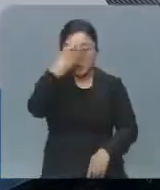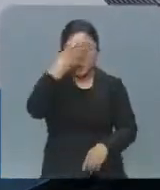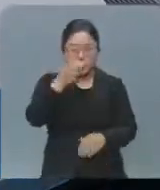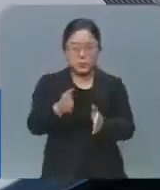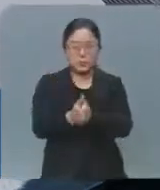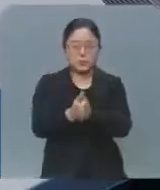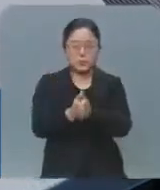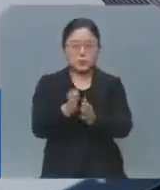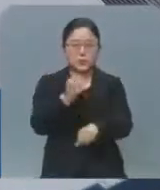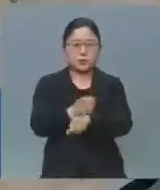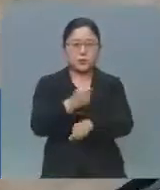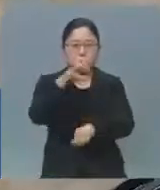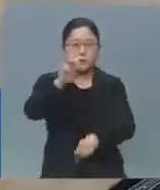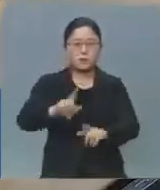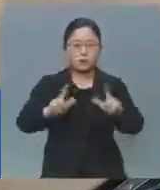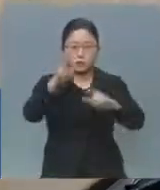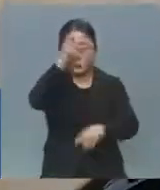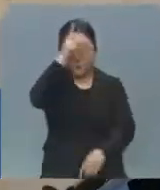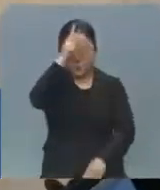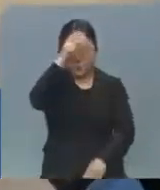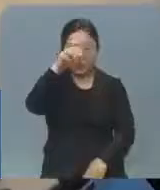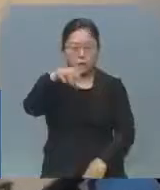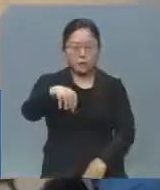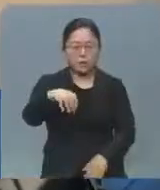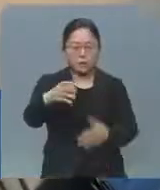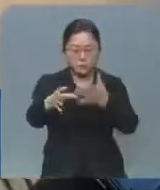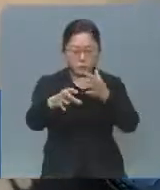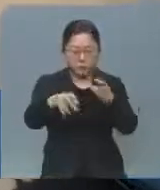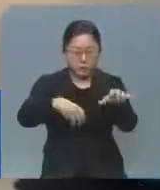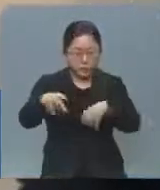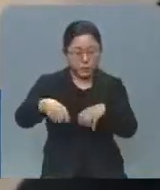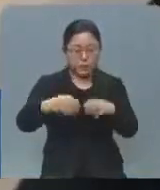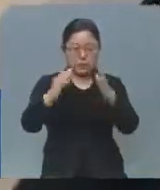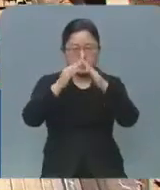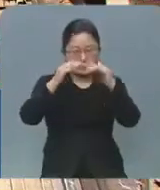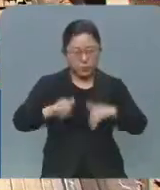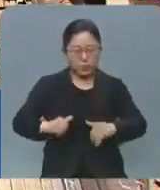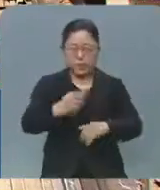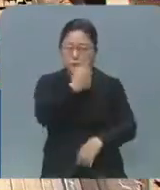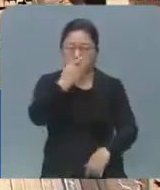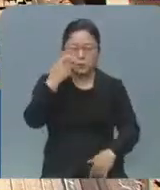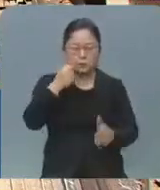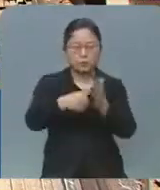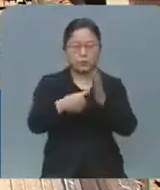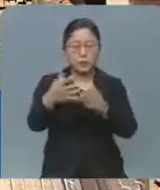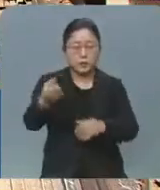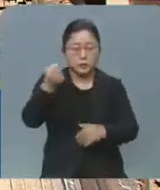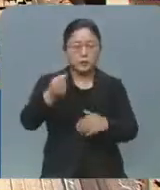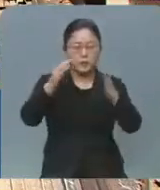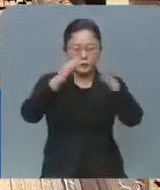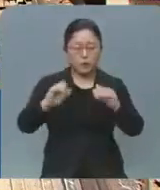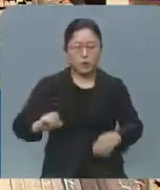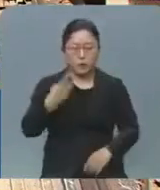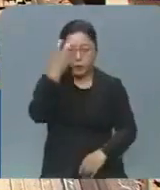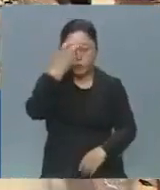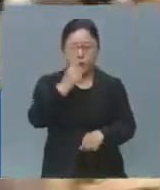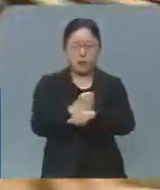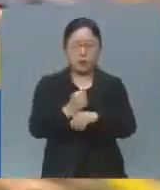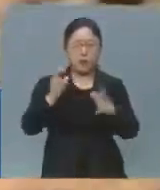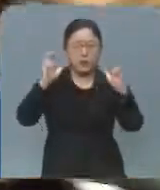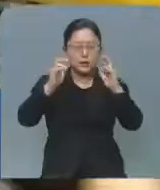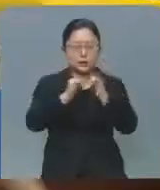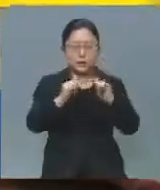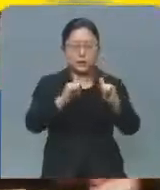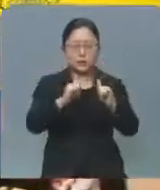버렸습니다 광주 동부경찰서는 현장에서 수집한 무너진 주택 짜내 등 증거물을 바탕으로 붕괴 원인을 조사하고 시공업체 관계자